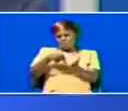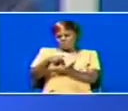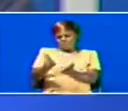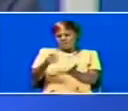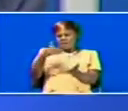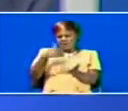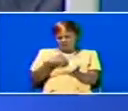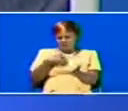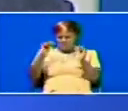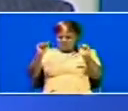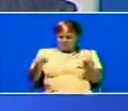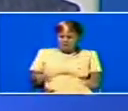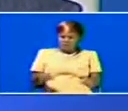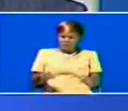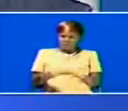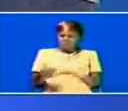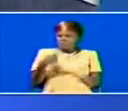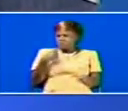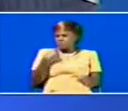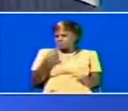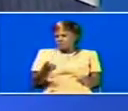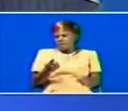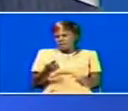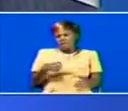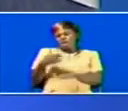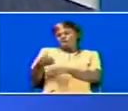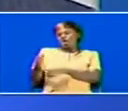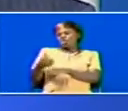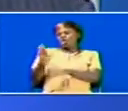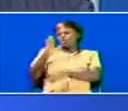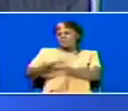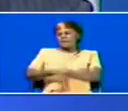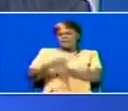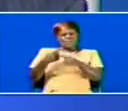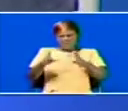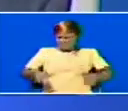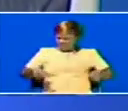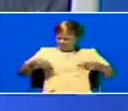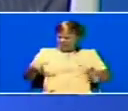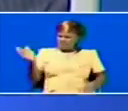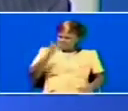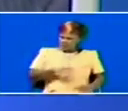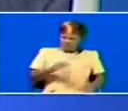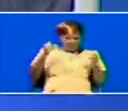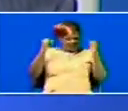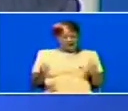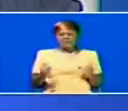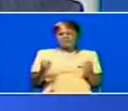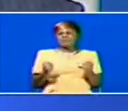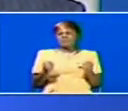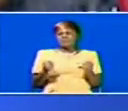anaweza kulipwa kumfidia tu kwa sababu ya ile hasara aliyopata. Lakini kurudisha maisha itakuwa ni vigumu,